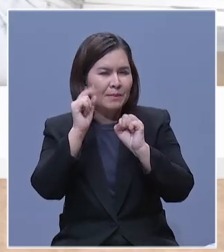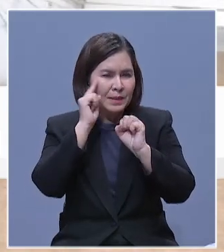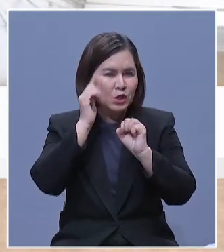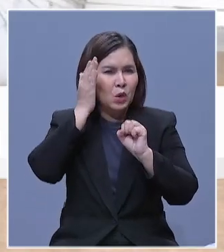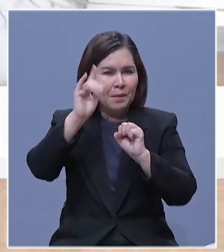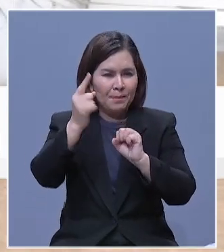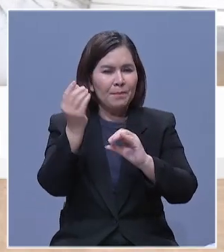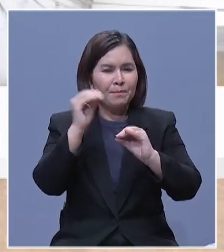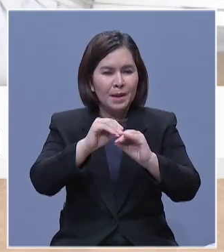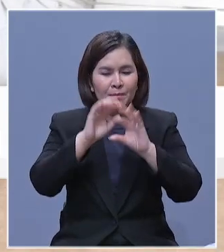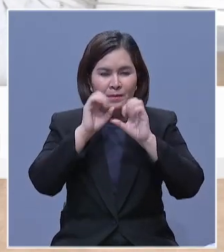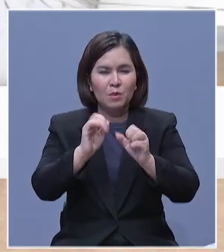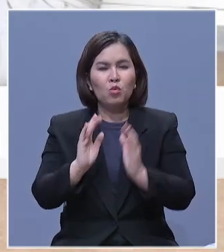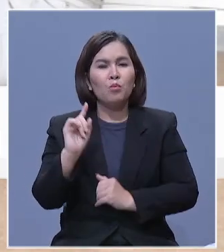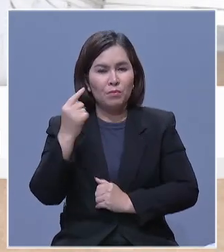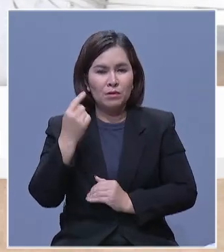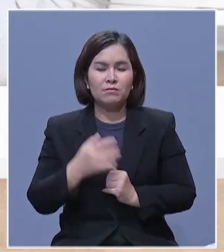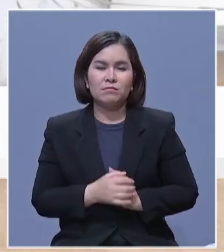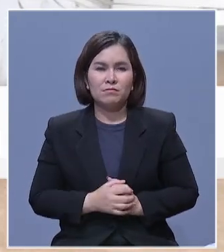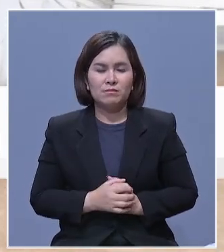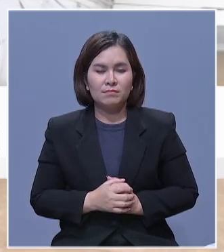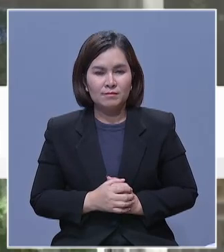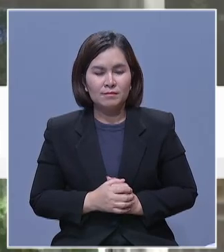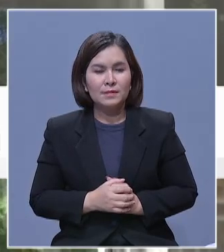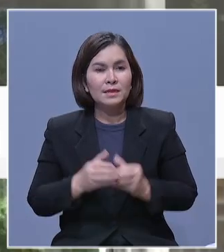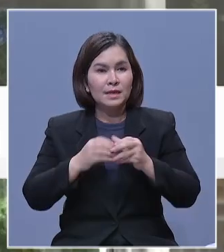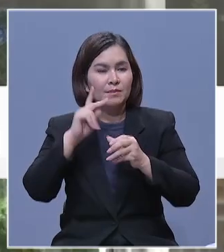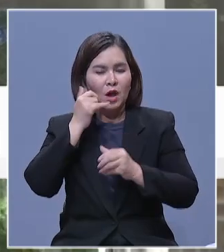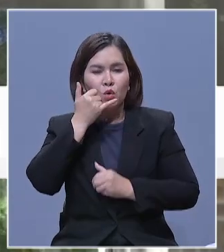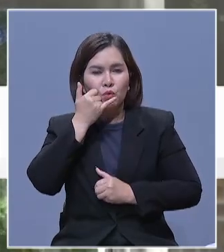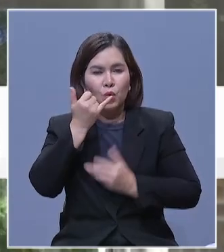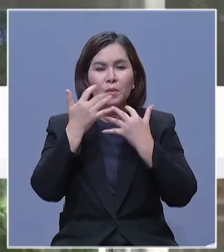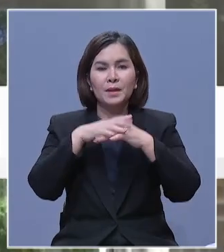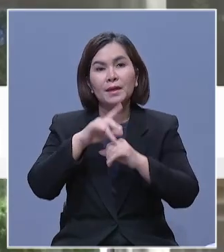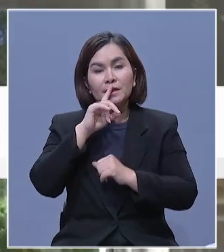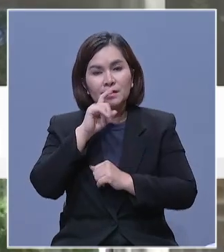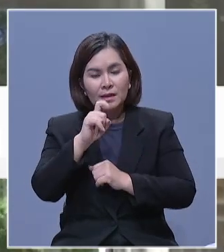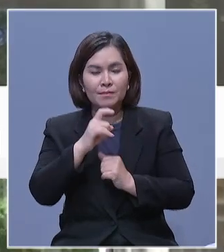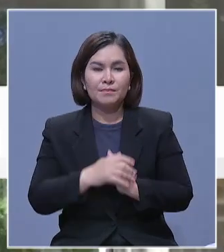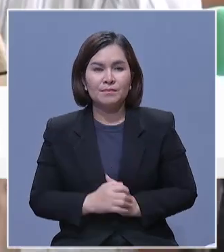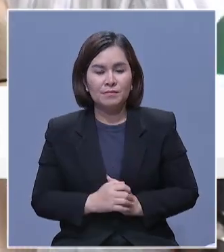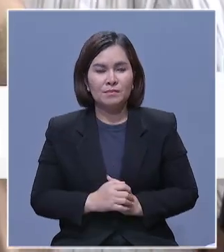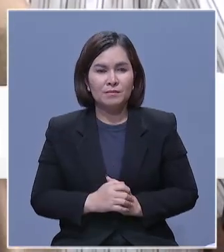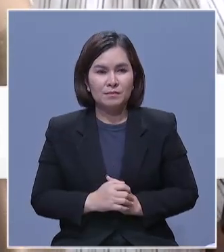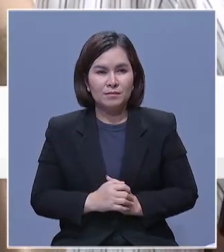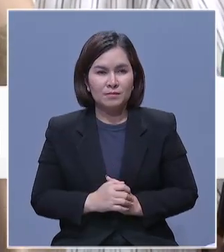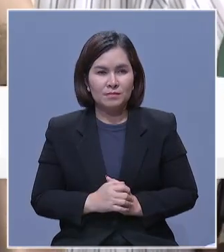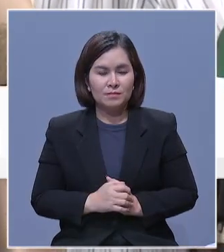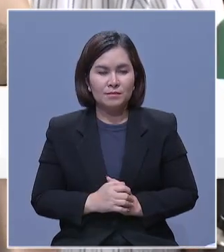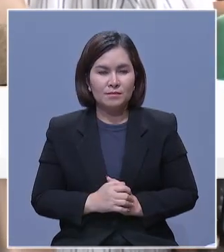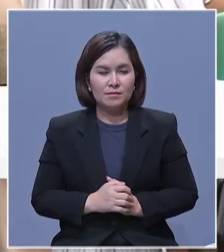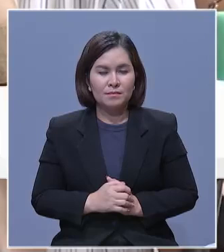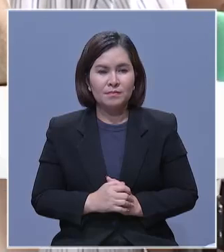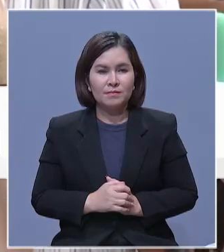จับบุคคลที่เกี่ยวข้องในคดีเพิ่มเติมทีมข่าวได้โทรศัพท์ไปสอบถามทางด้านของพล.ตำรวจตรีนครินทร์